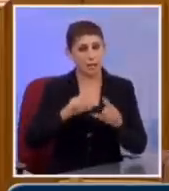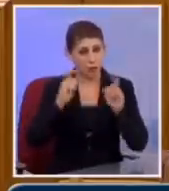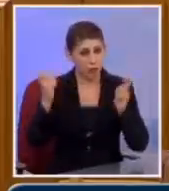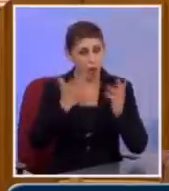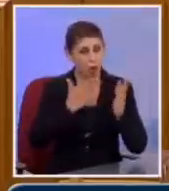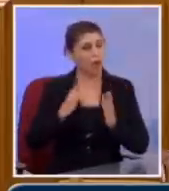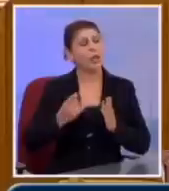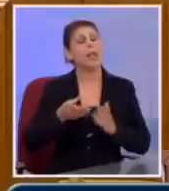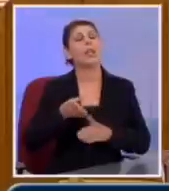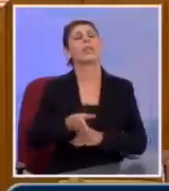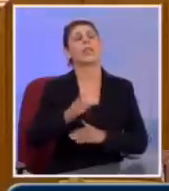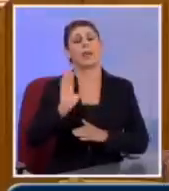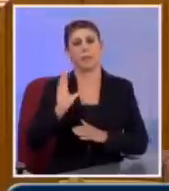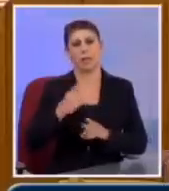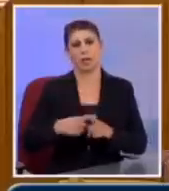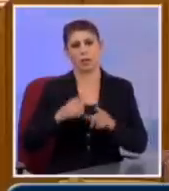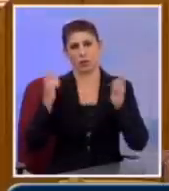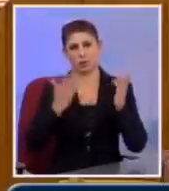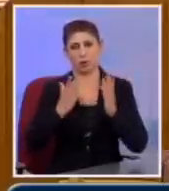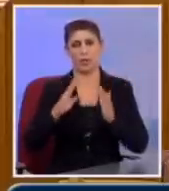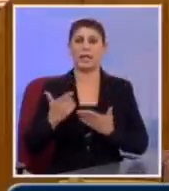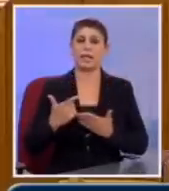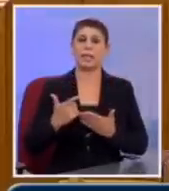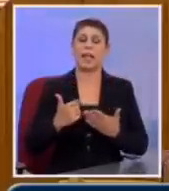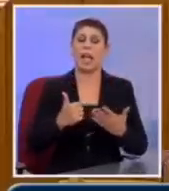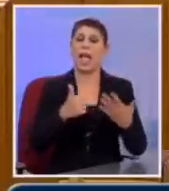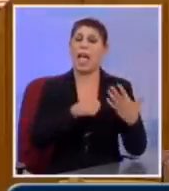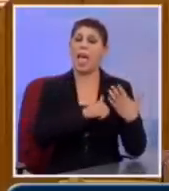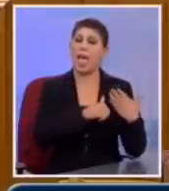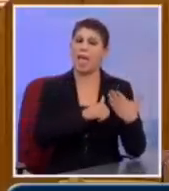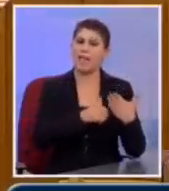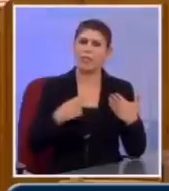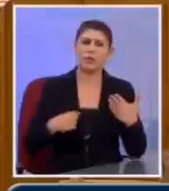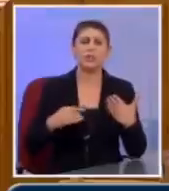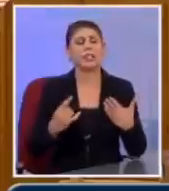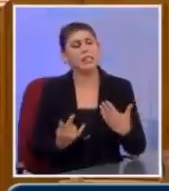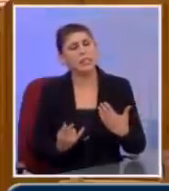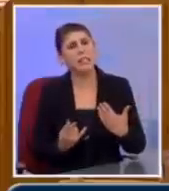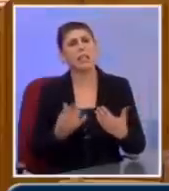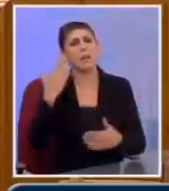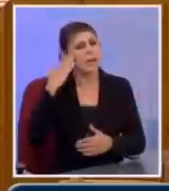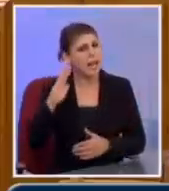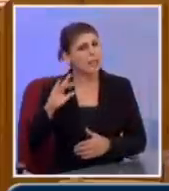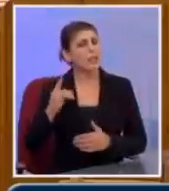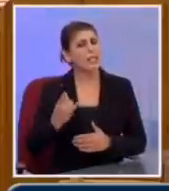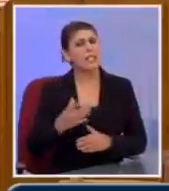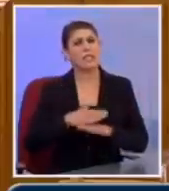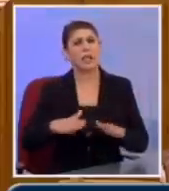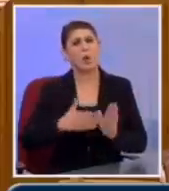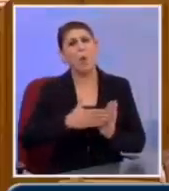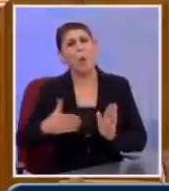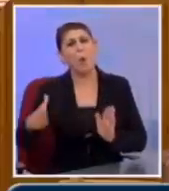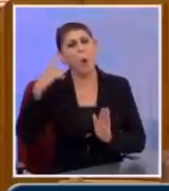είτε δεν έχουν σπουδάσει. Είτε έχουν κάνει 6 τάξεις σχολείου, είτε έχουν κάνει 9, είτε έχουν τελειώσει όλο